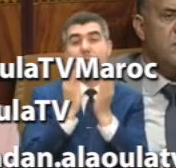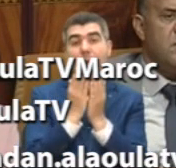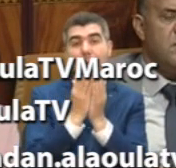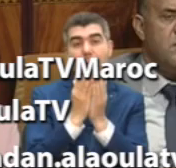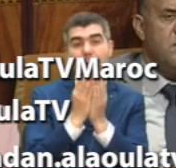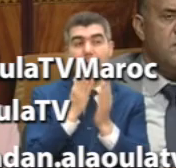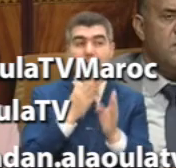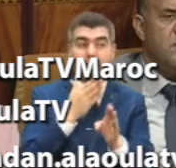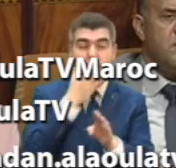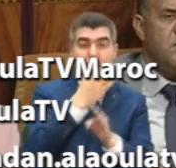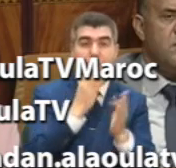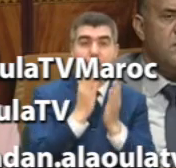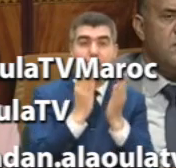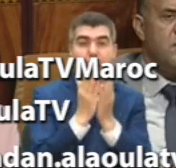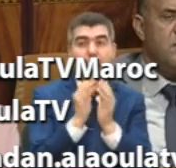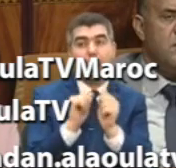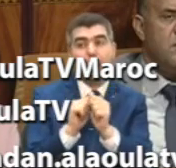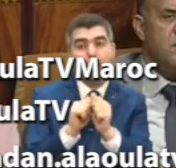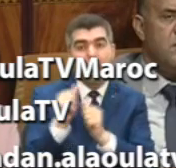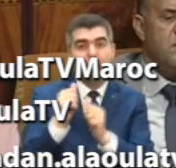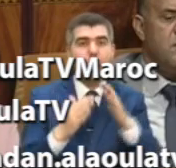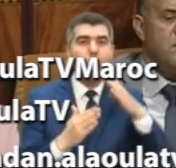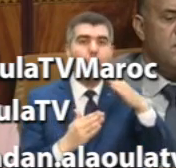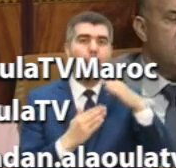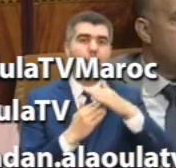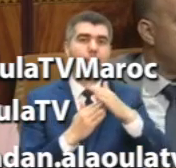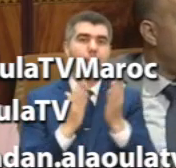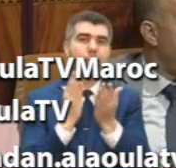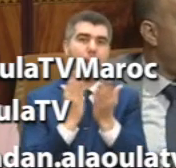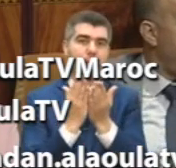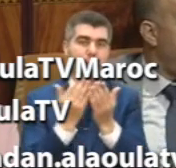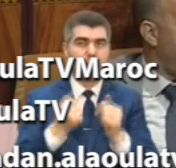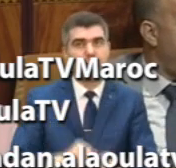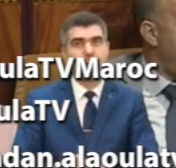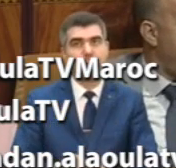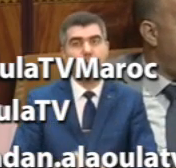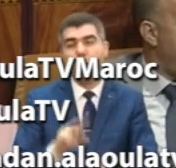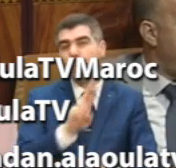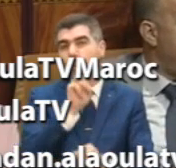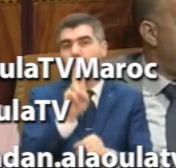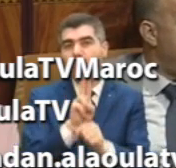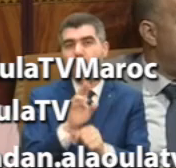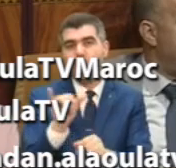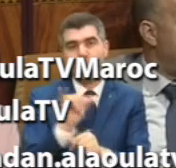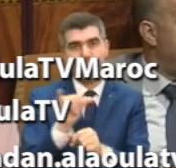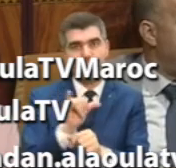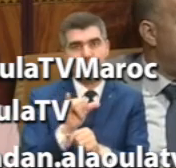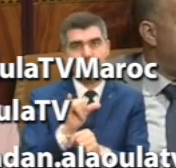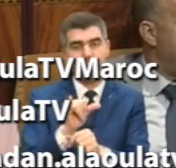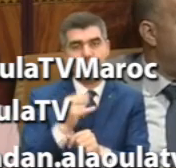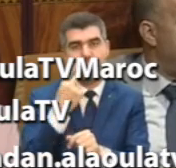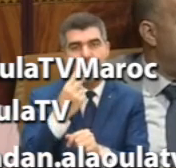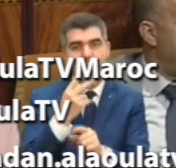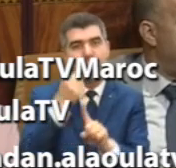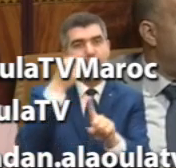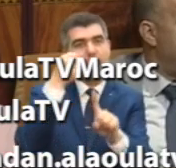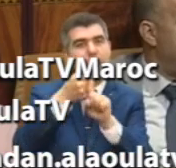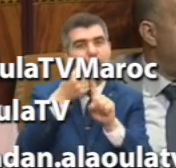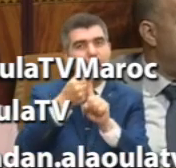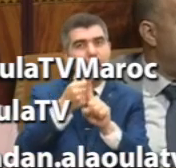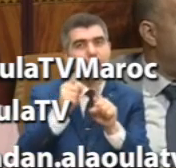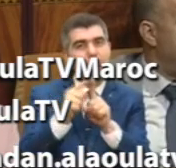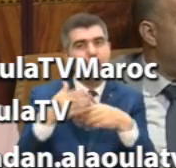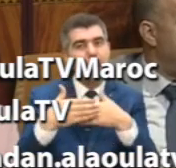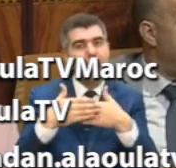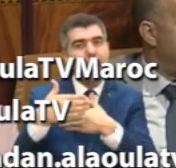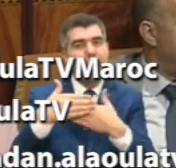في ظروف صعبة ولا تنقطع للدراسة. تنسولك سيد الوزير، أش هي المقاربة ديالكم في إطار هذا الإصلاح لتقريب